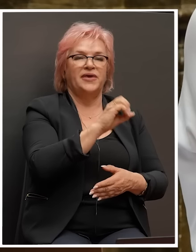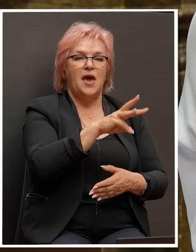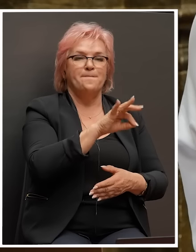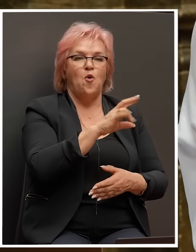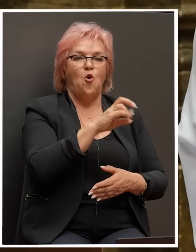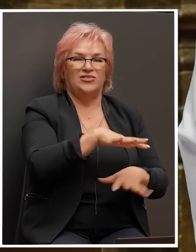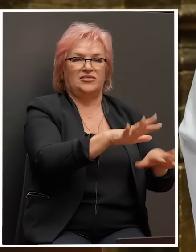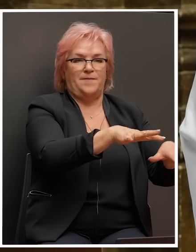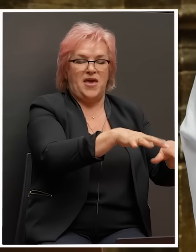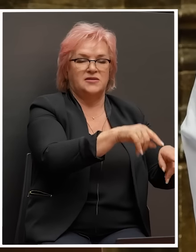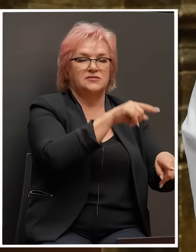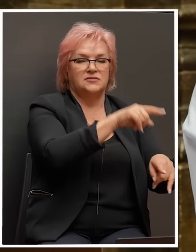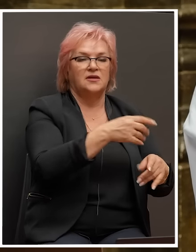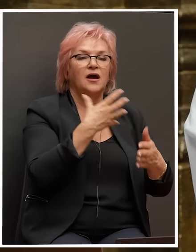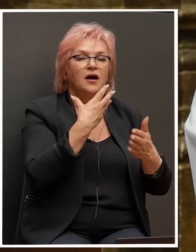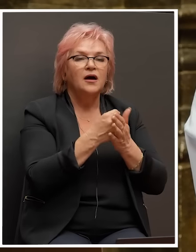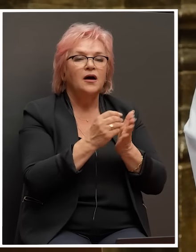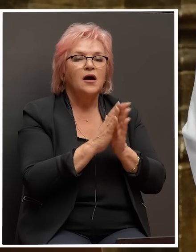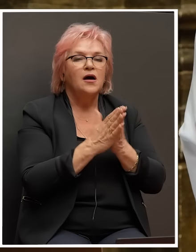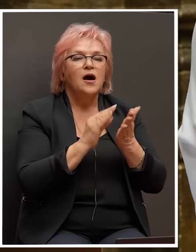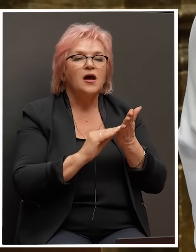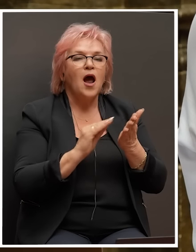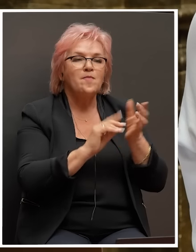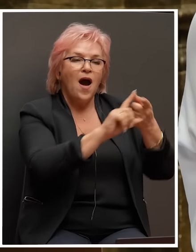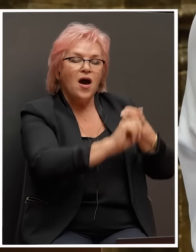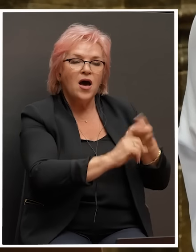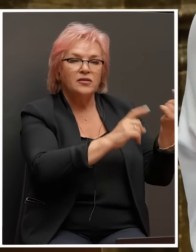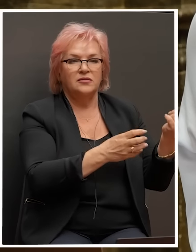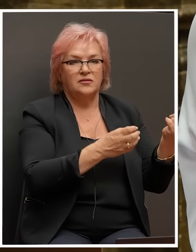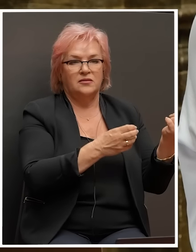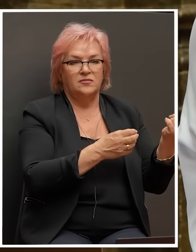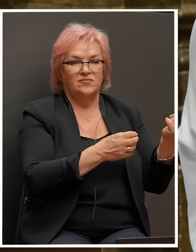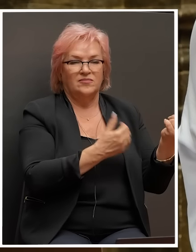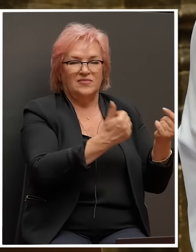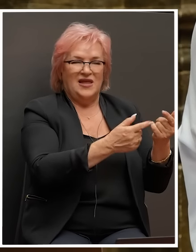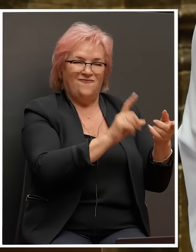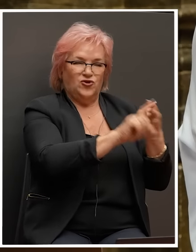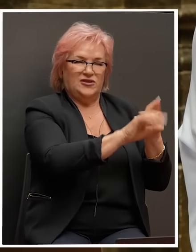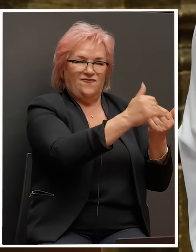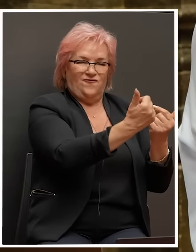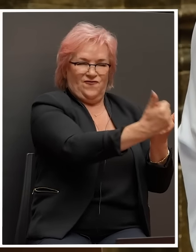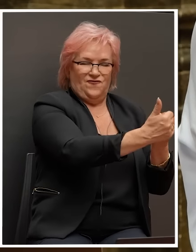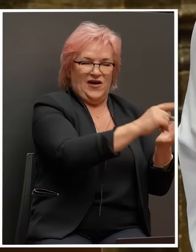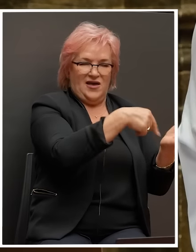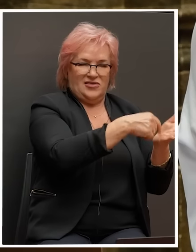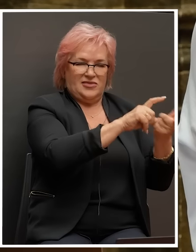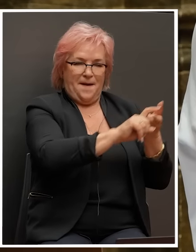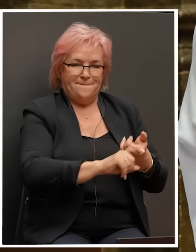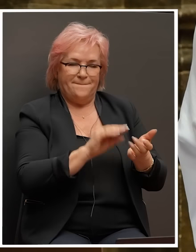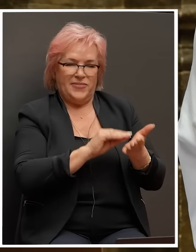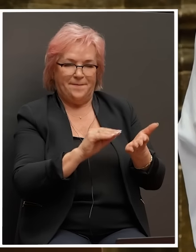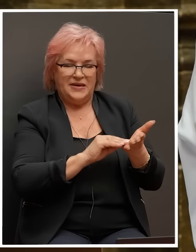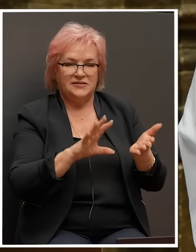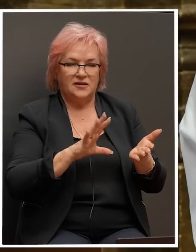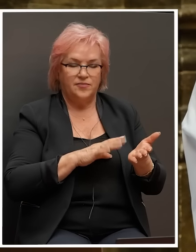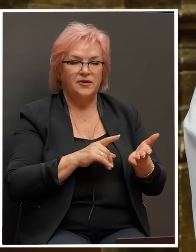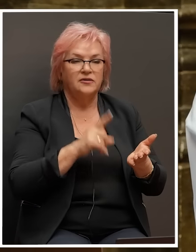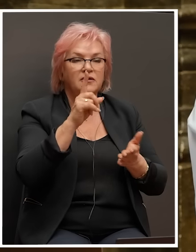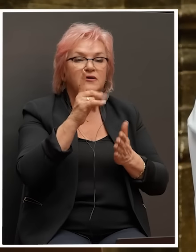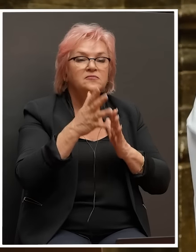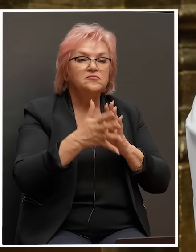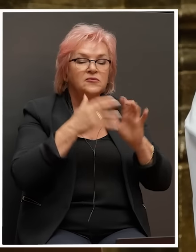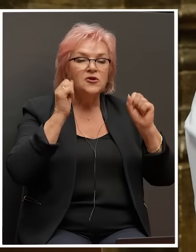местом действия своего романа «Имя розы». Заканчивался этот путь к конкретной точке в городе Риме. С трех раз догадайтесь,